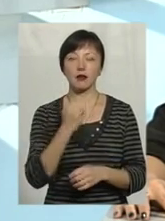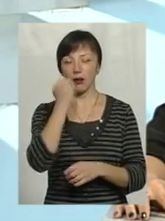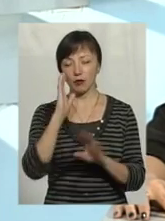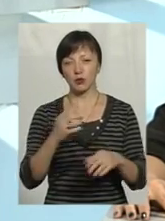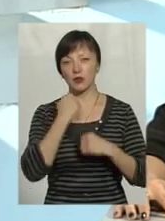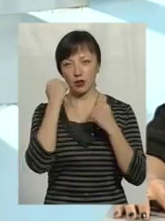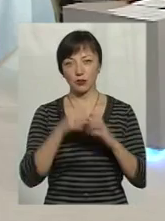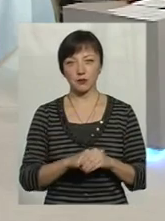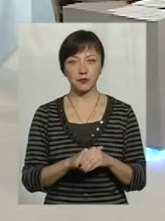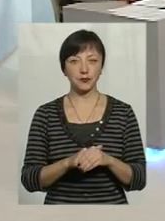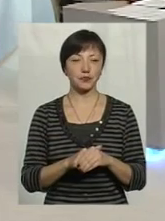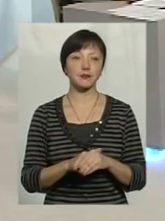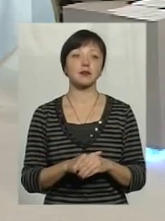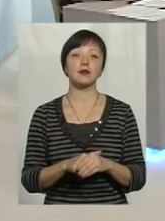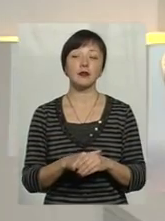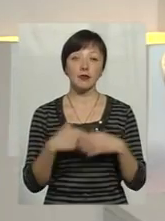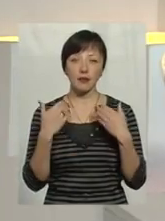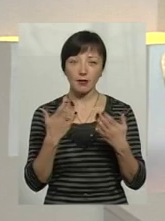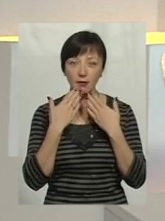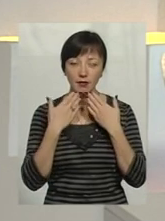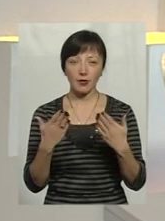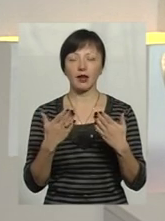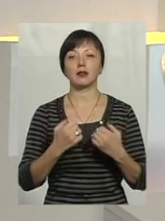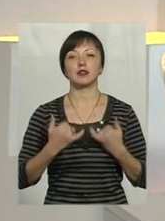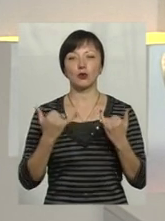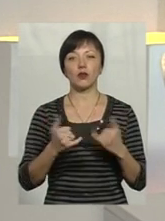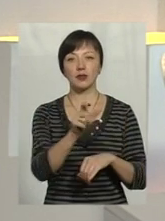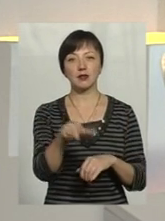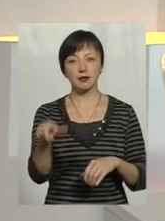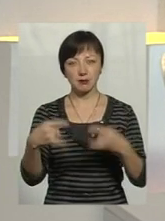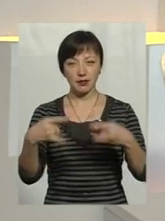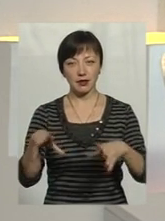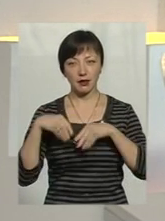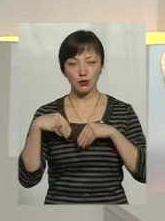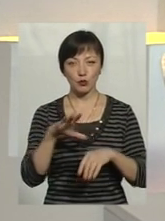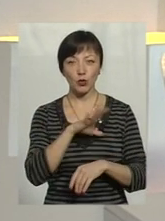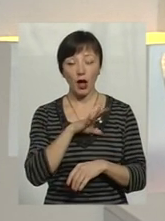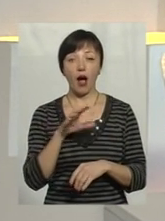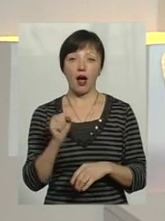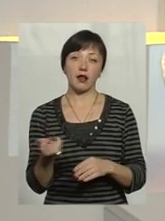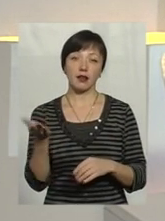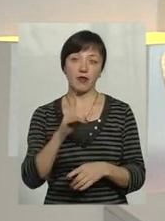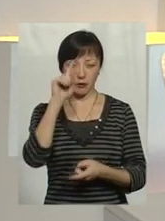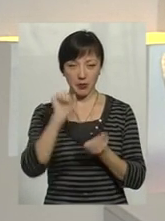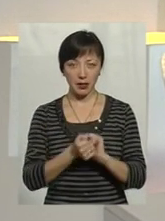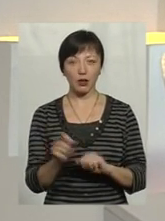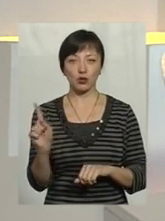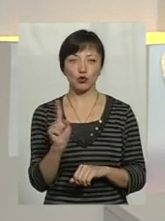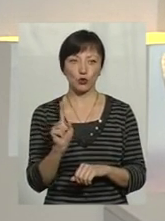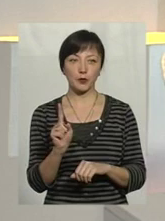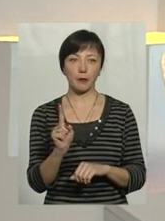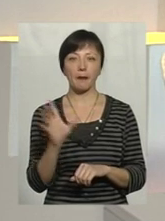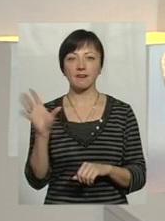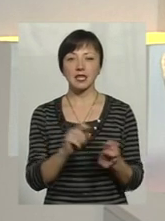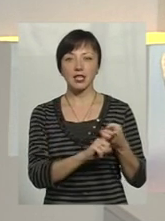будемо дуже-дуже вдячні. Дякуємо вам, шановні телеглядачі, що були в цей час з нами. Давайте пам'ятати, що